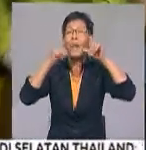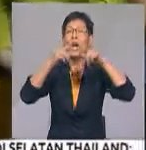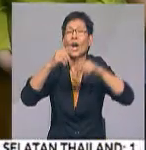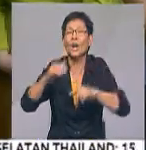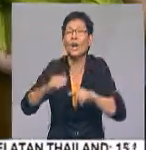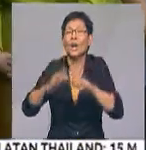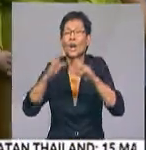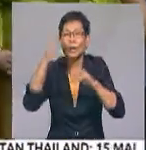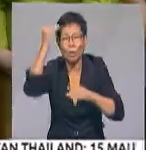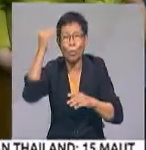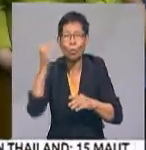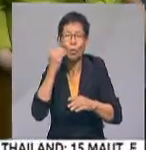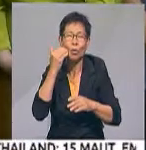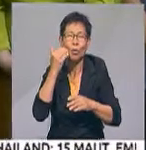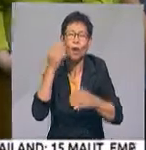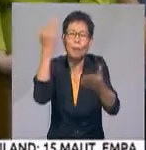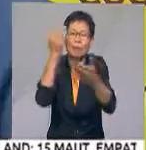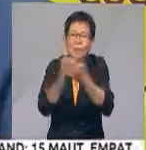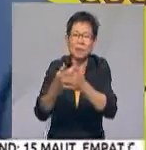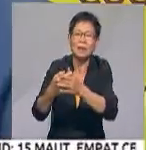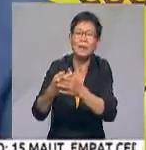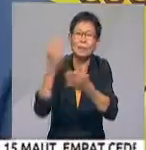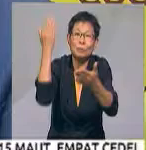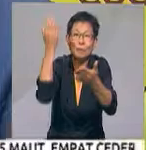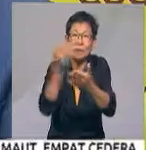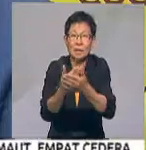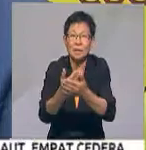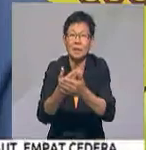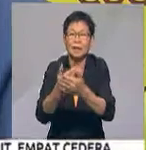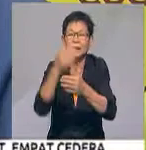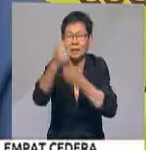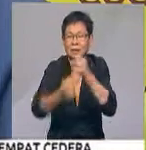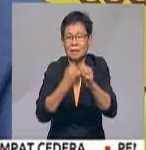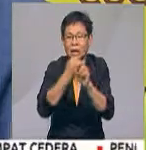menjelang tirai 2020 я